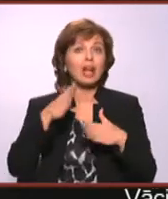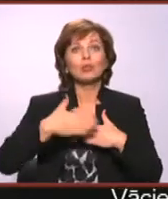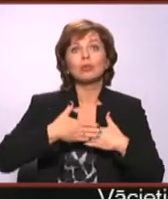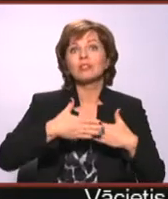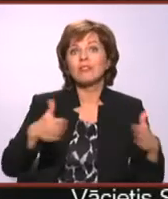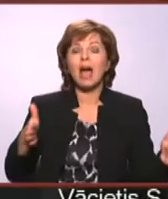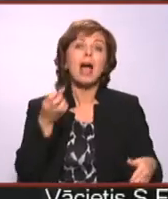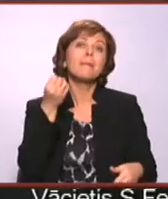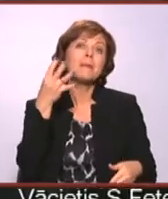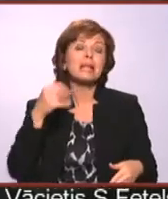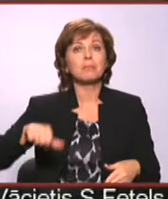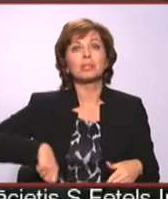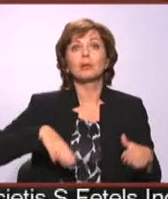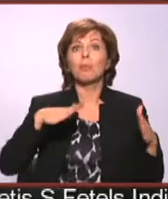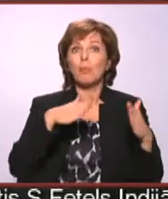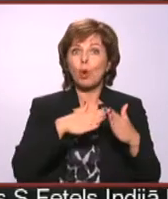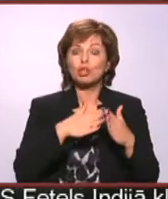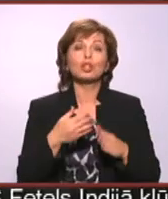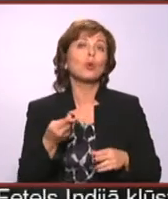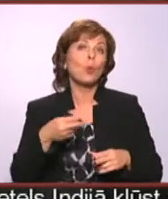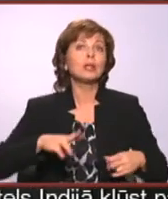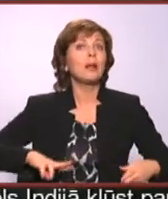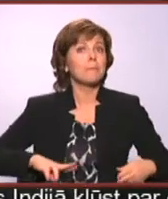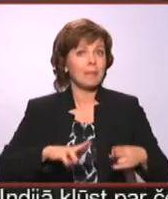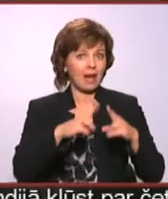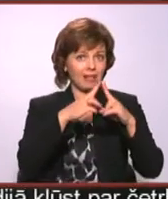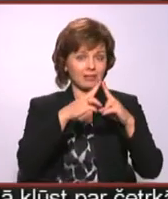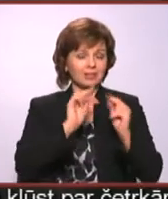15 muižas un pilis. Sandra Letāne, Andris Pāns, TV Spektrs.